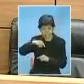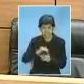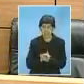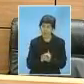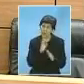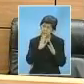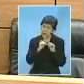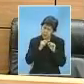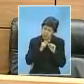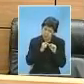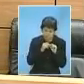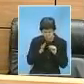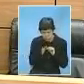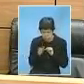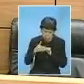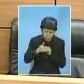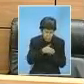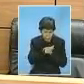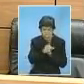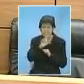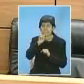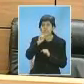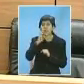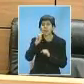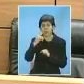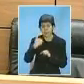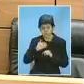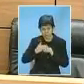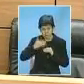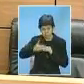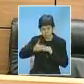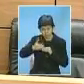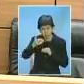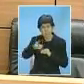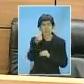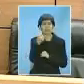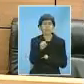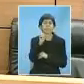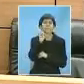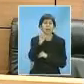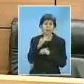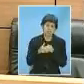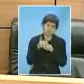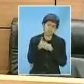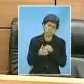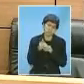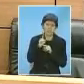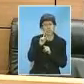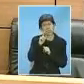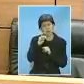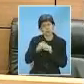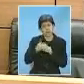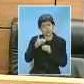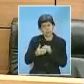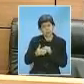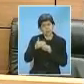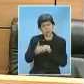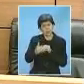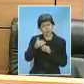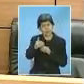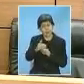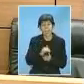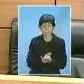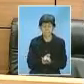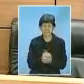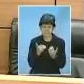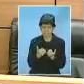หมดประมาณ20กมท่านประธานครับมีสถานีอยู่ทั้งหมด18สถานีห่างกันประมาณสักกิโลกว่าๆนี่แหละครับประเด็นที่น่าสน